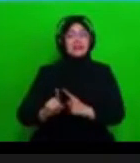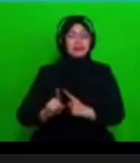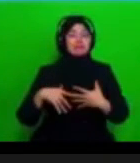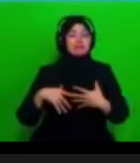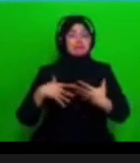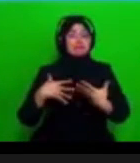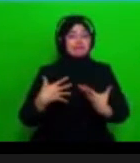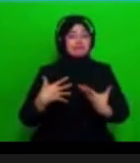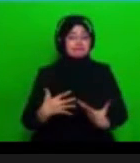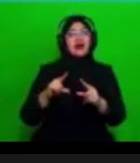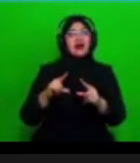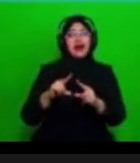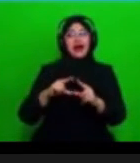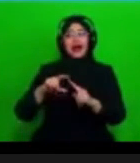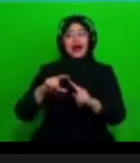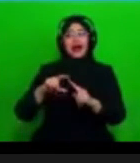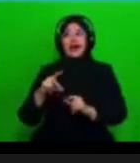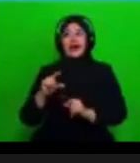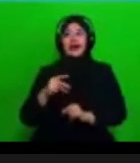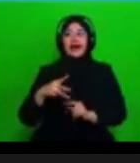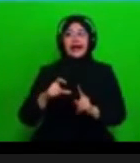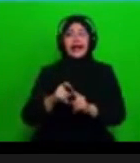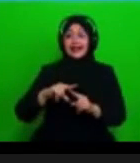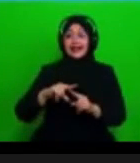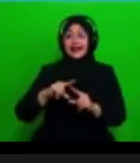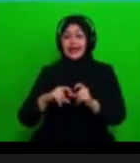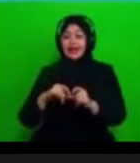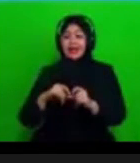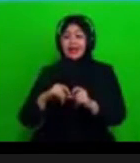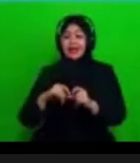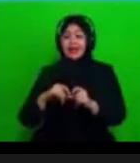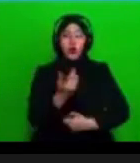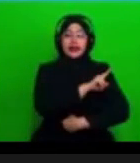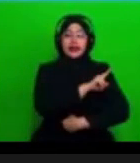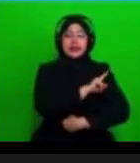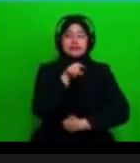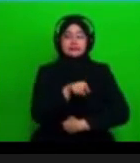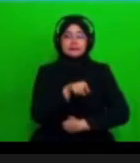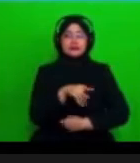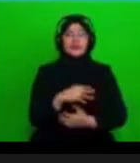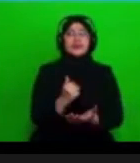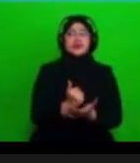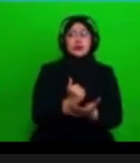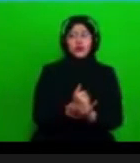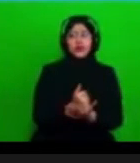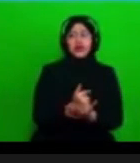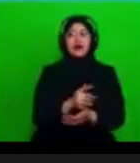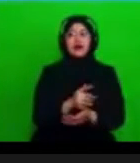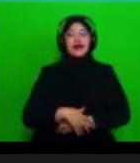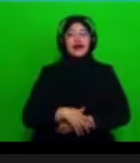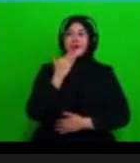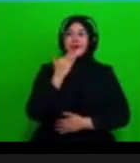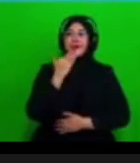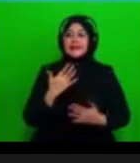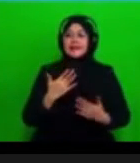itu, tapi akreditasi adalah potret sewaktu-waktu atas kebiasaan baik.